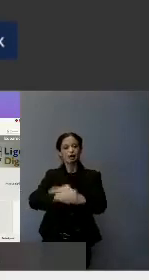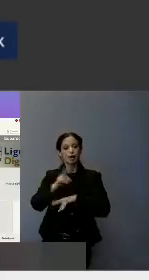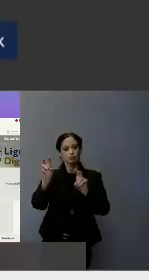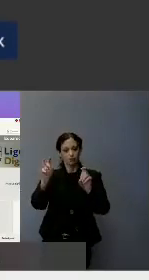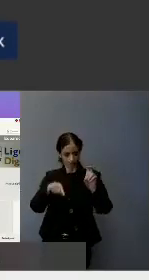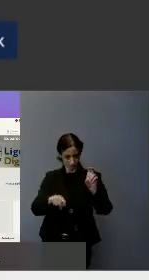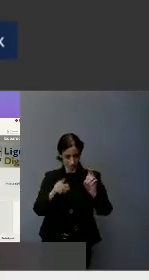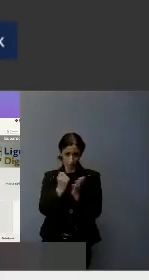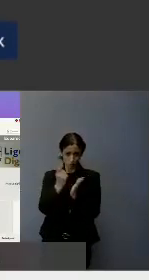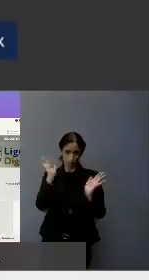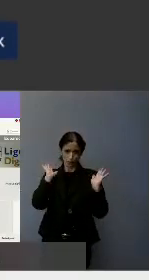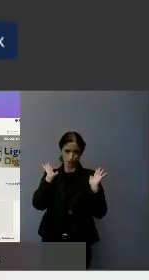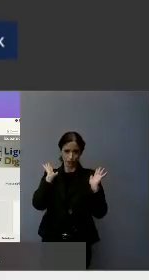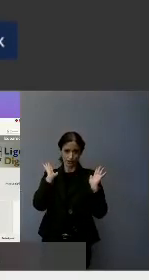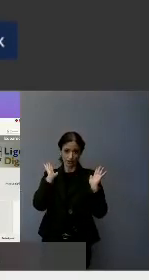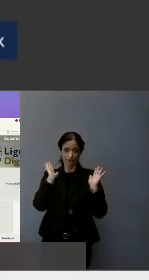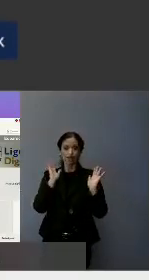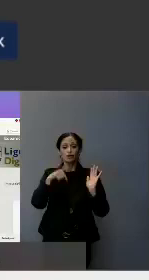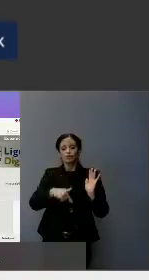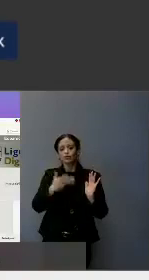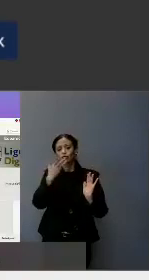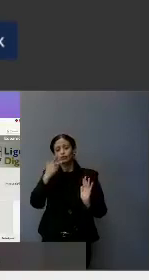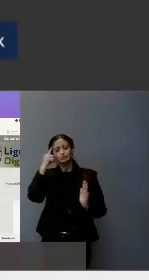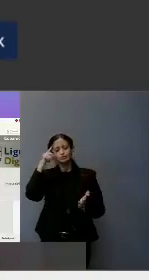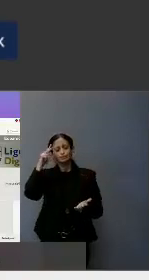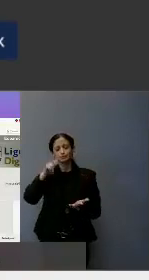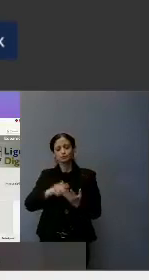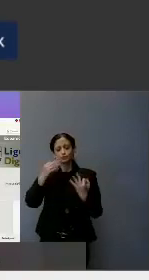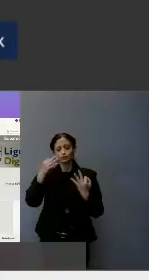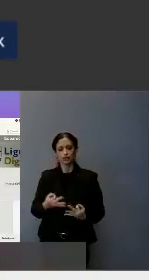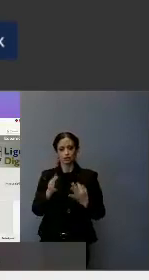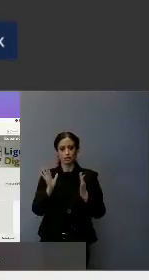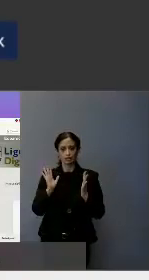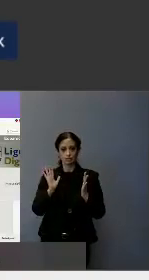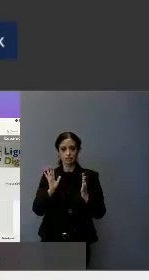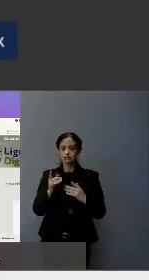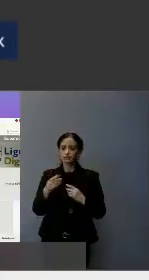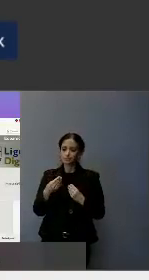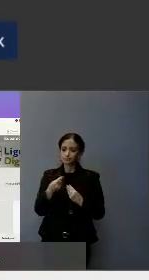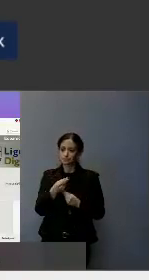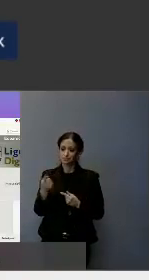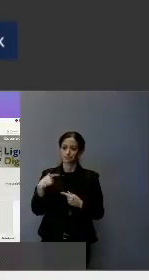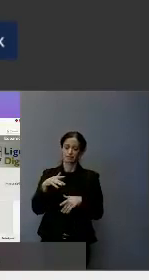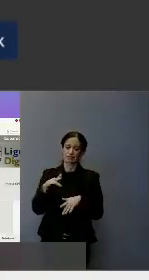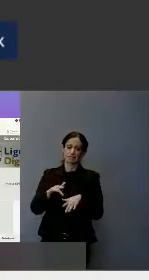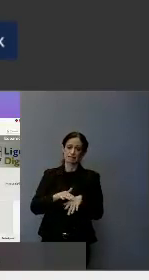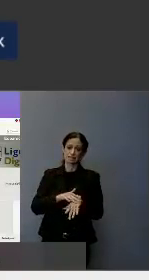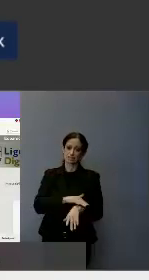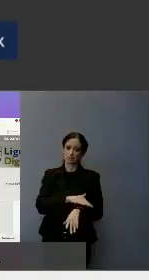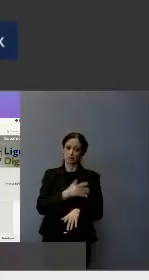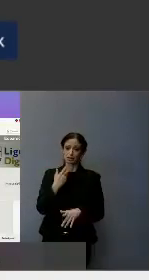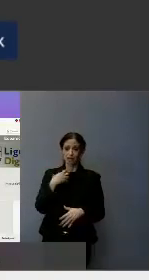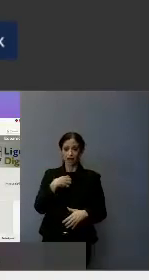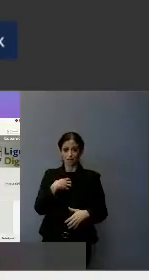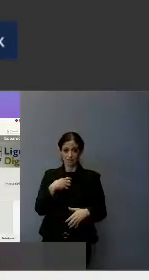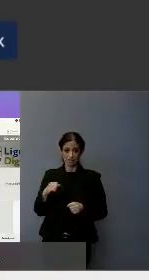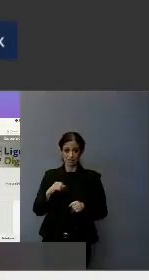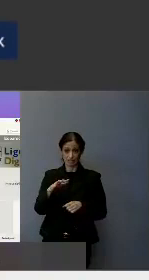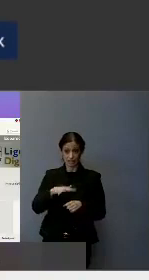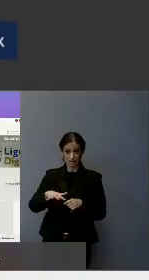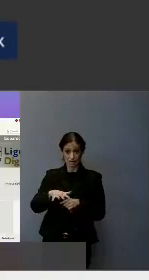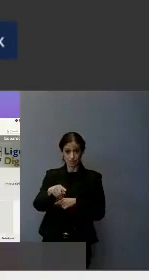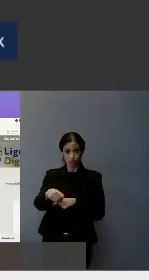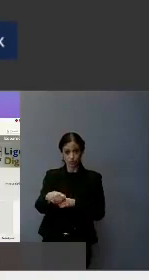quindi io sono certo voglio essere certo che c'è una sensibilità tale da parte di questa amministrazione che non ne